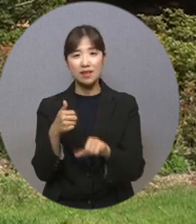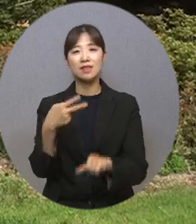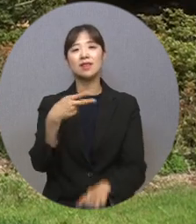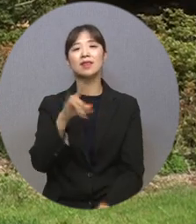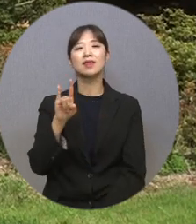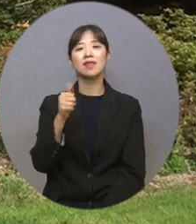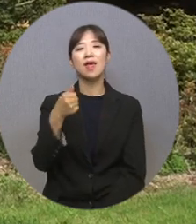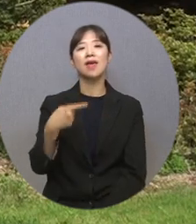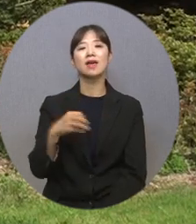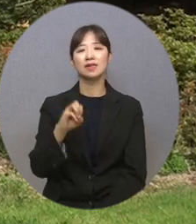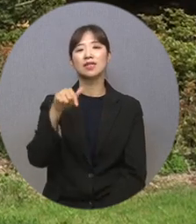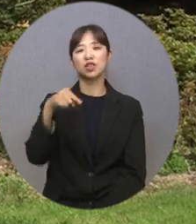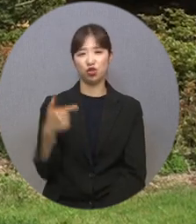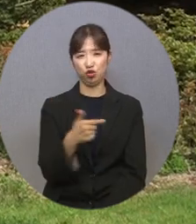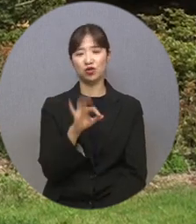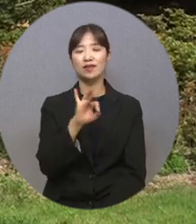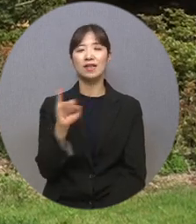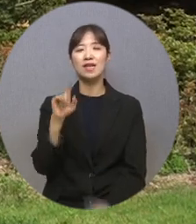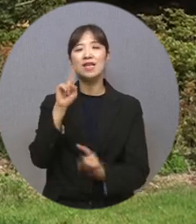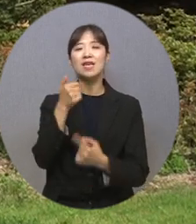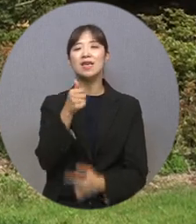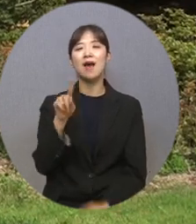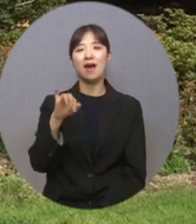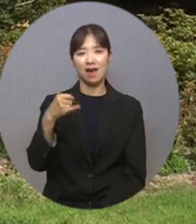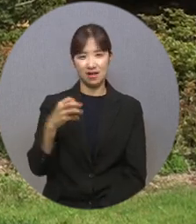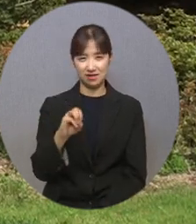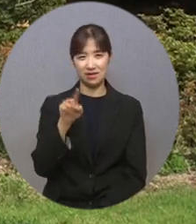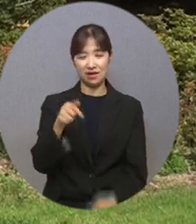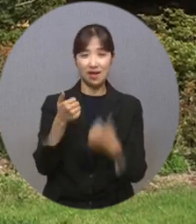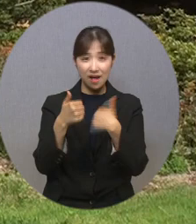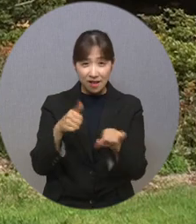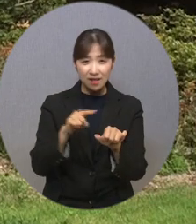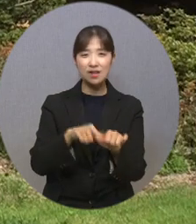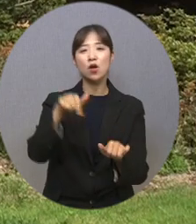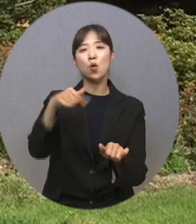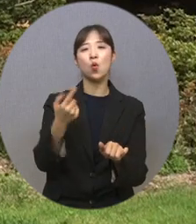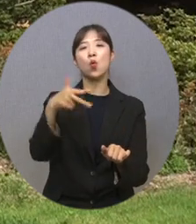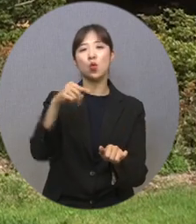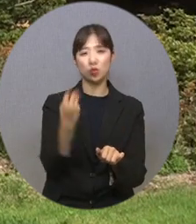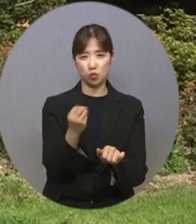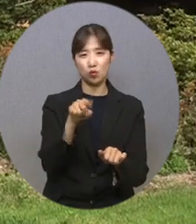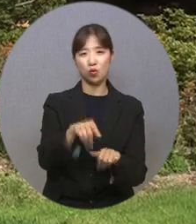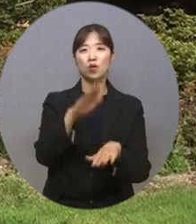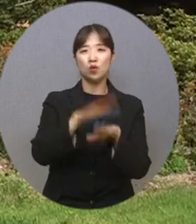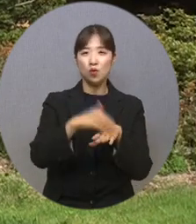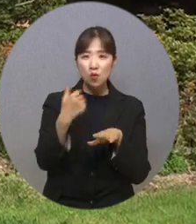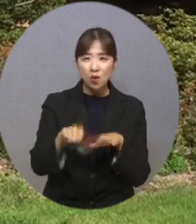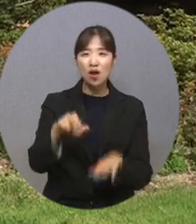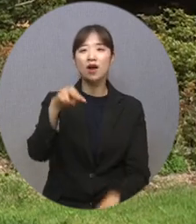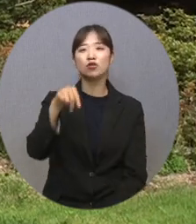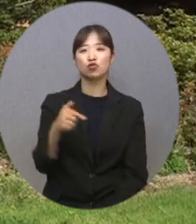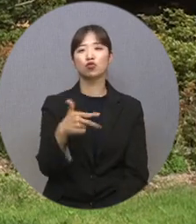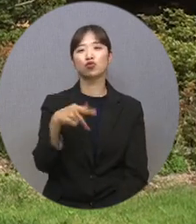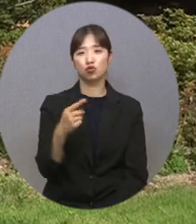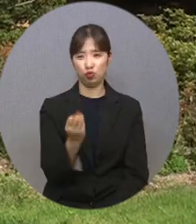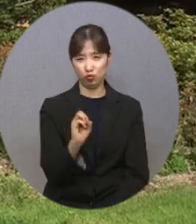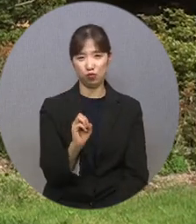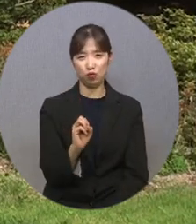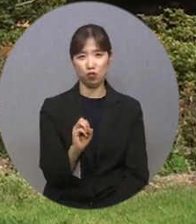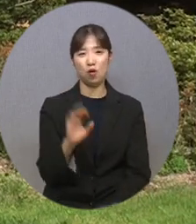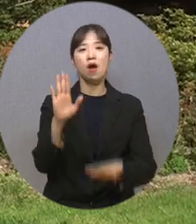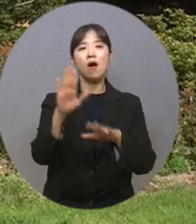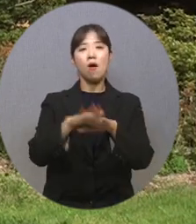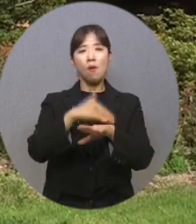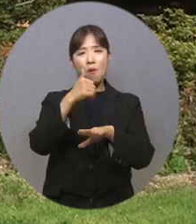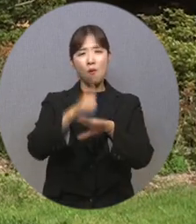아닙니까? 이하응, 이하응의 대원군의 아들이 고종, 그리고 그의 손자 순종. 말하자면 왕이